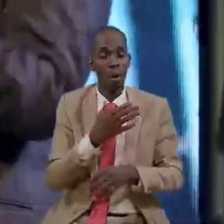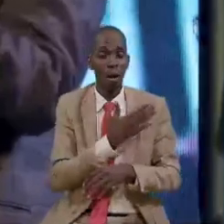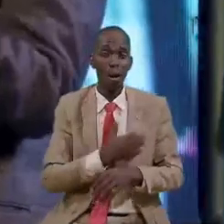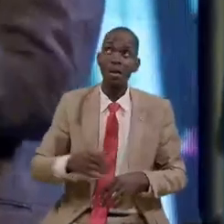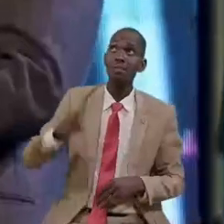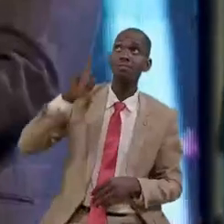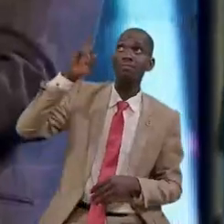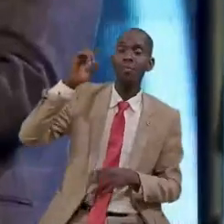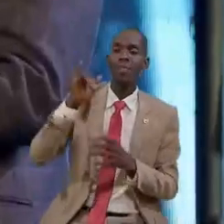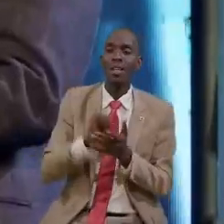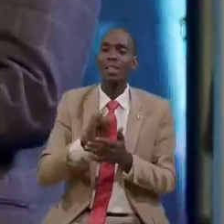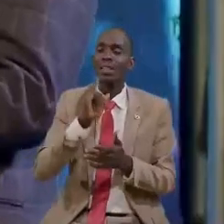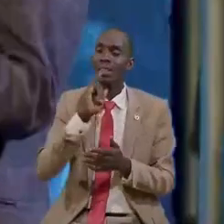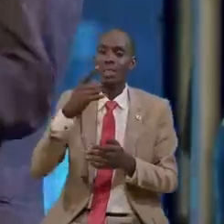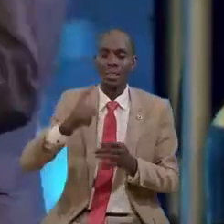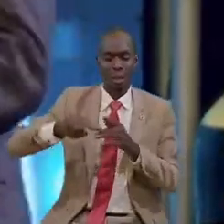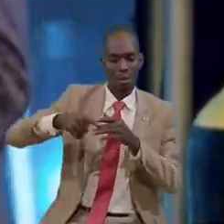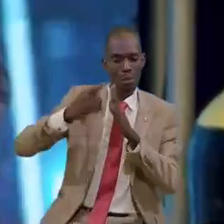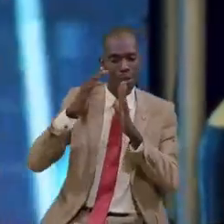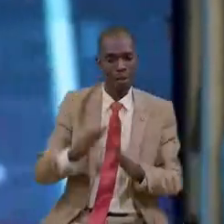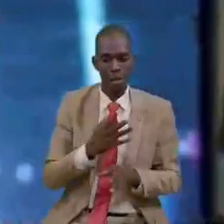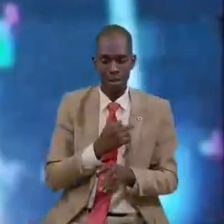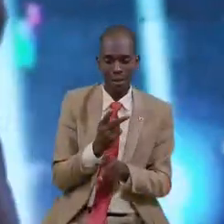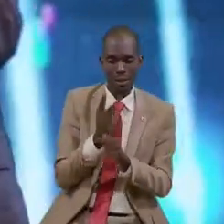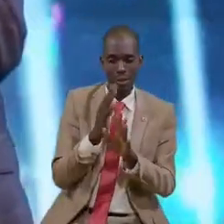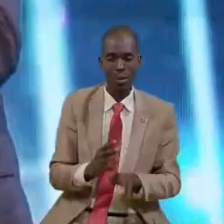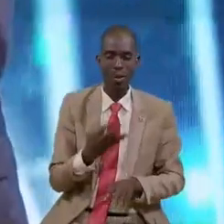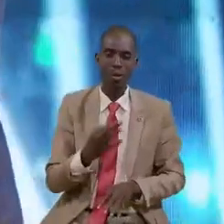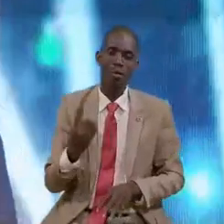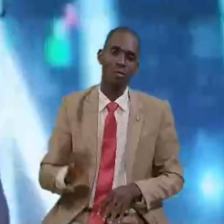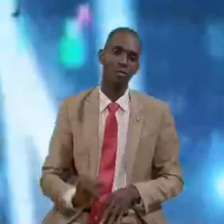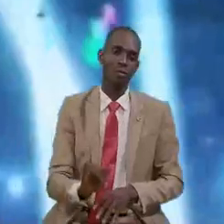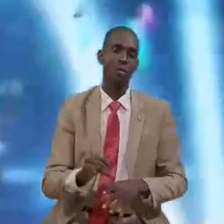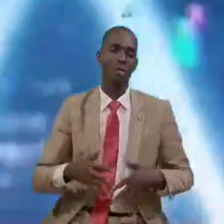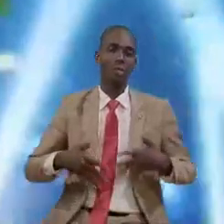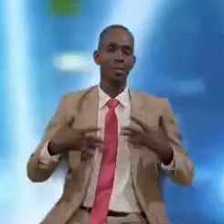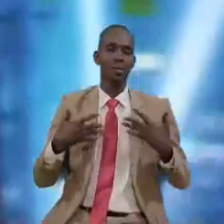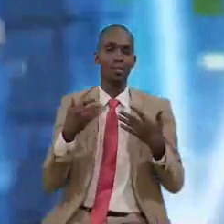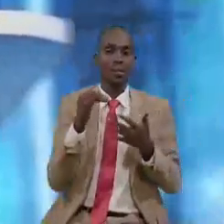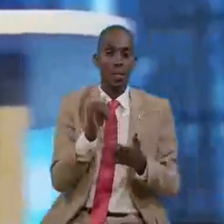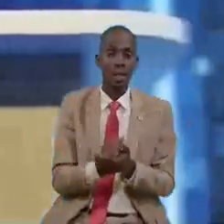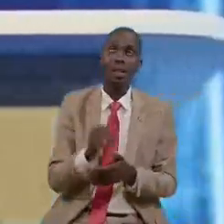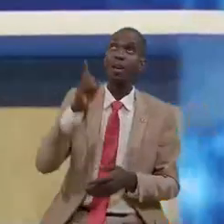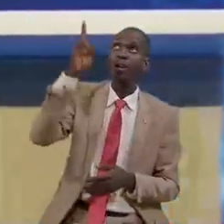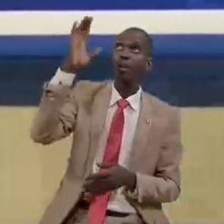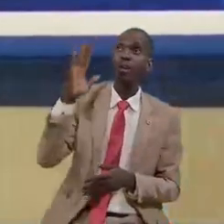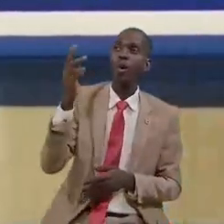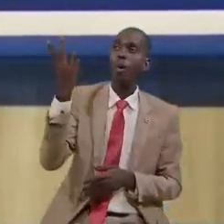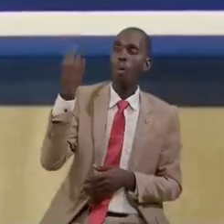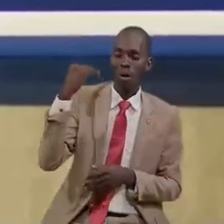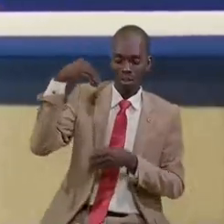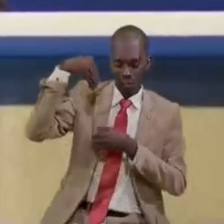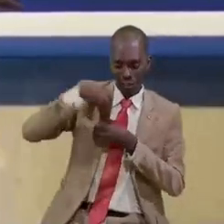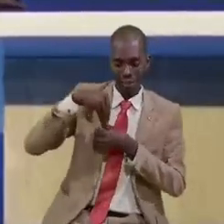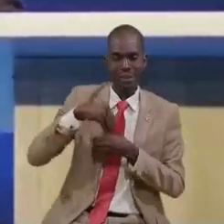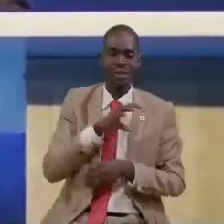est le chef, l'auteur et celui qui a la vie éternelle. Et quand Dieu était en